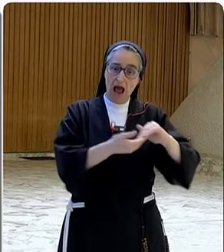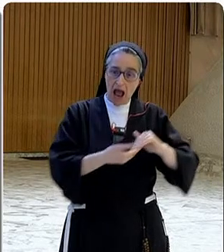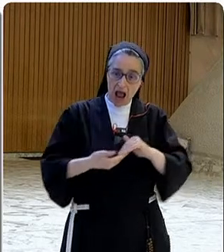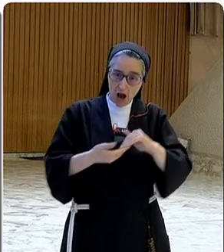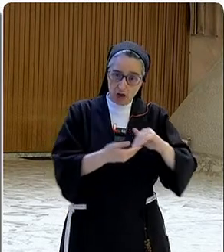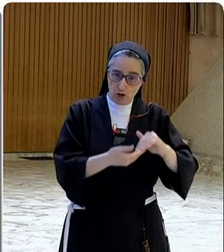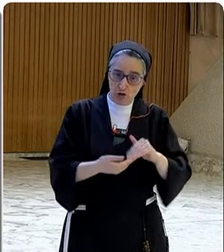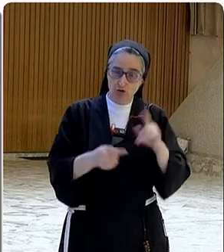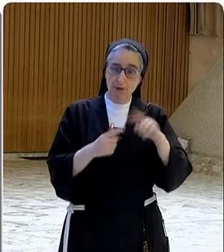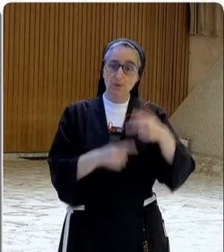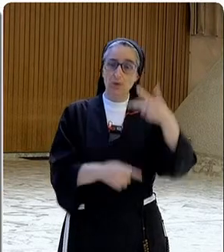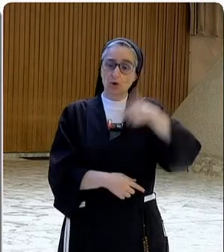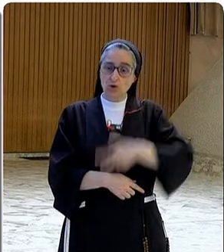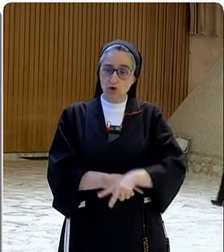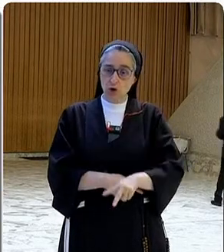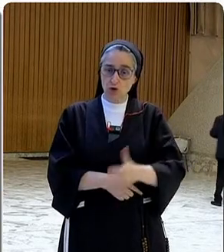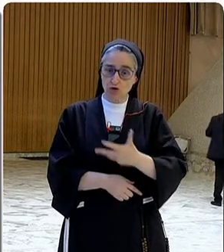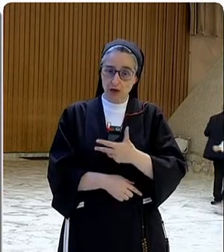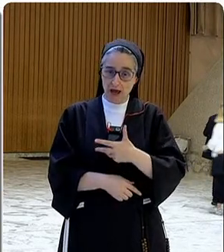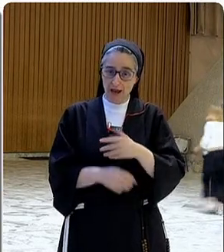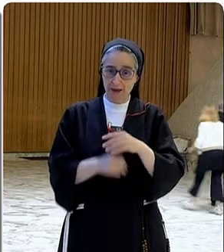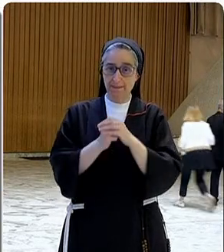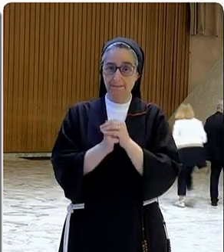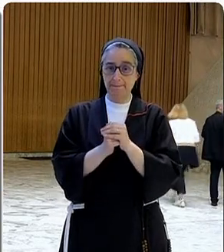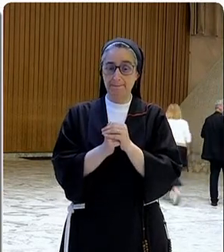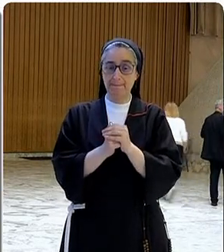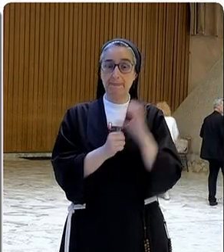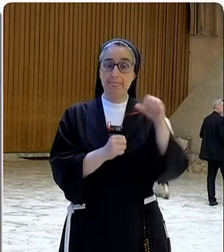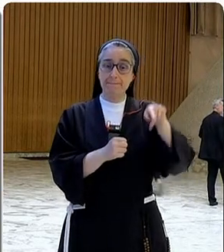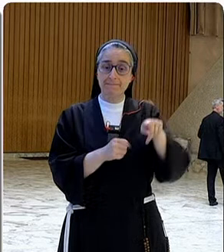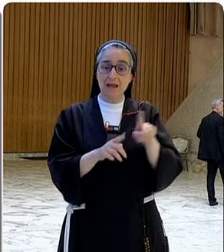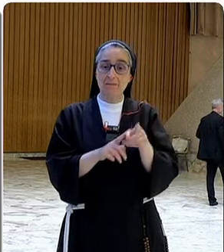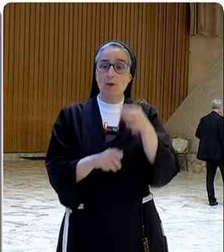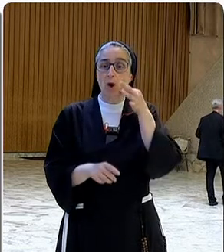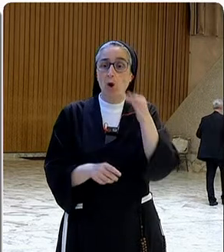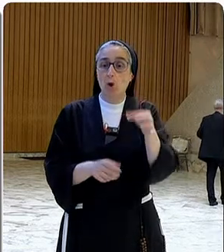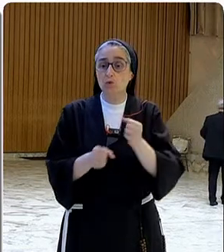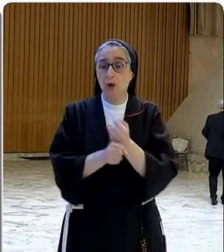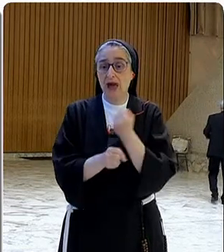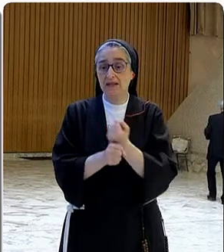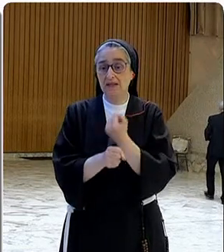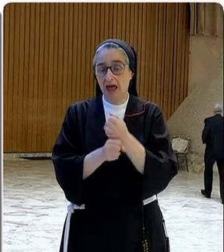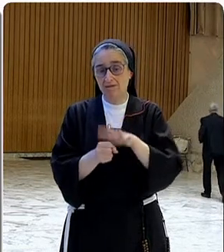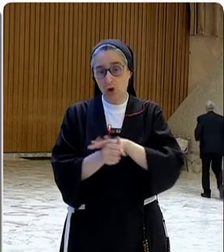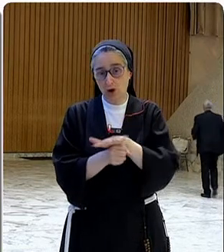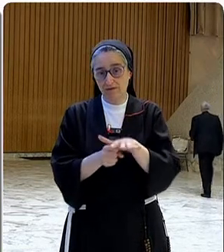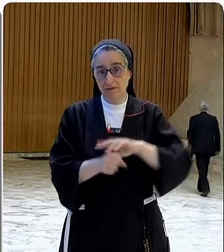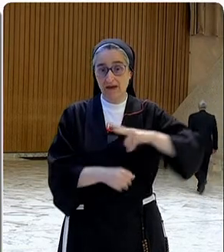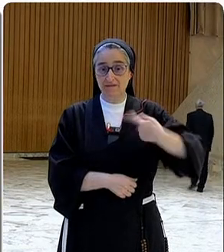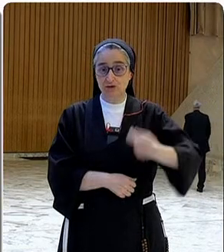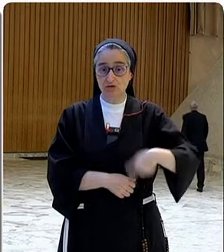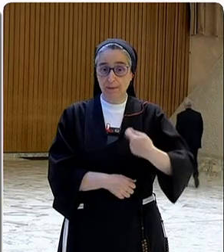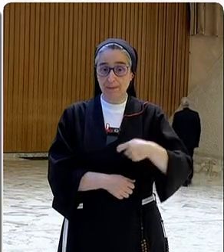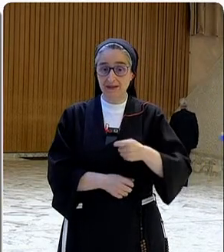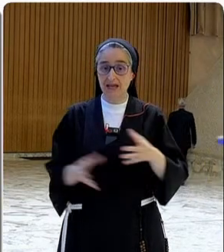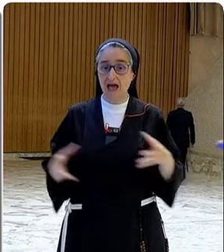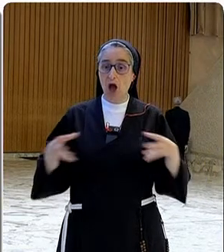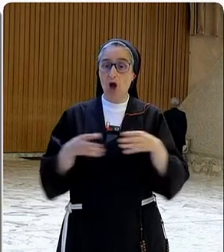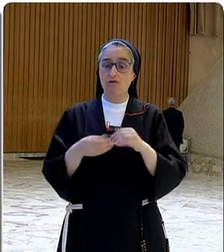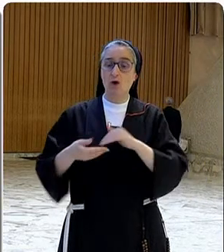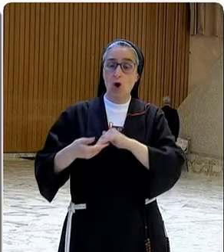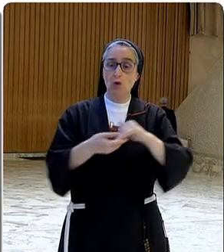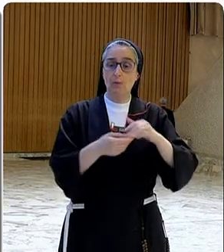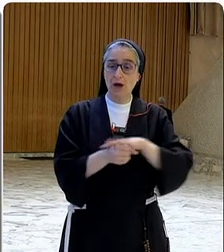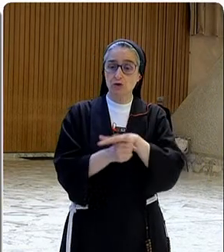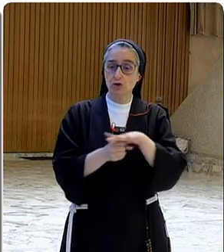nell'associazionismo e nel sociale. Emma è consulente familiare, vicepresidente del Forum delle